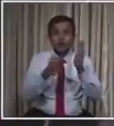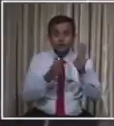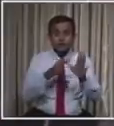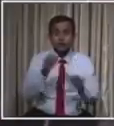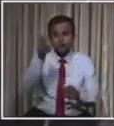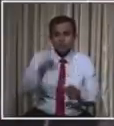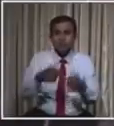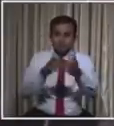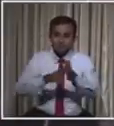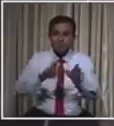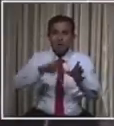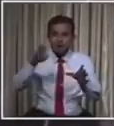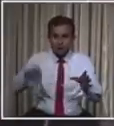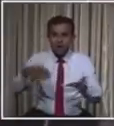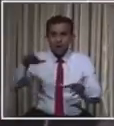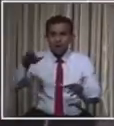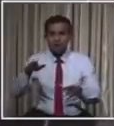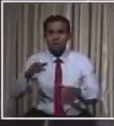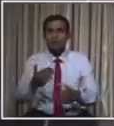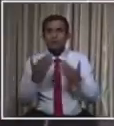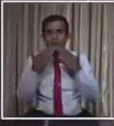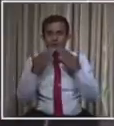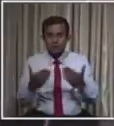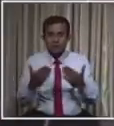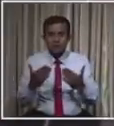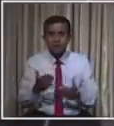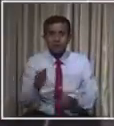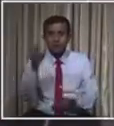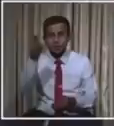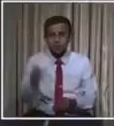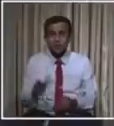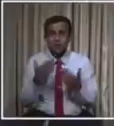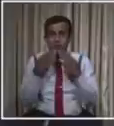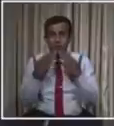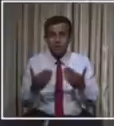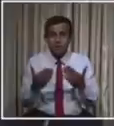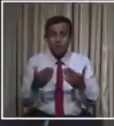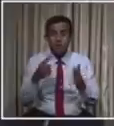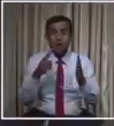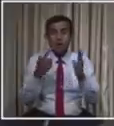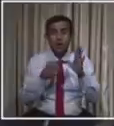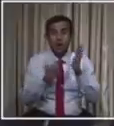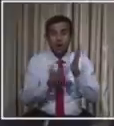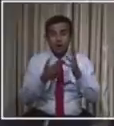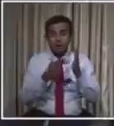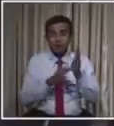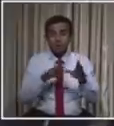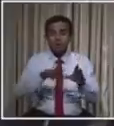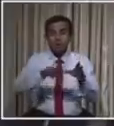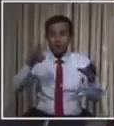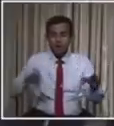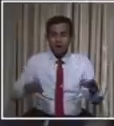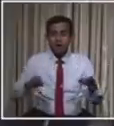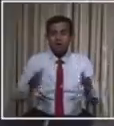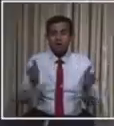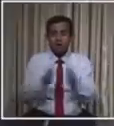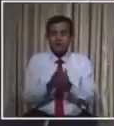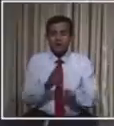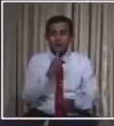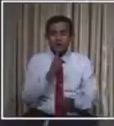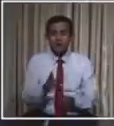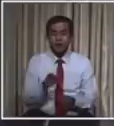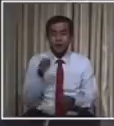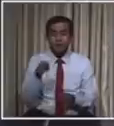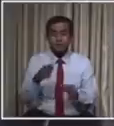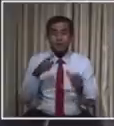විසින් අයින් කරලා තිනවා අපි ඔබතුමාට ස්තුතිවන්ත වෙනවා අපි ඔබතුමාට ස්තුතිවන්ත වෙනවා අරුණ අමරසේකර ඉවත් කිරීම පිළිබඳව ඒත් එකම අපි කියනවා